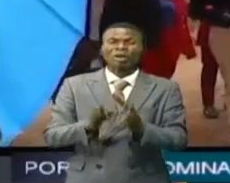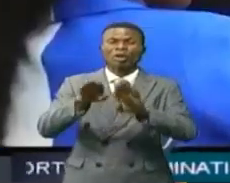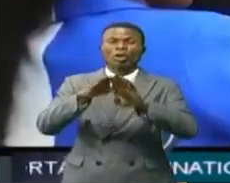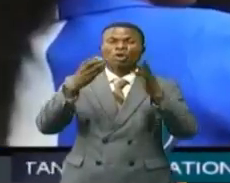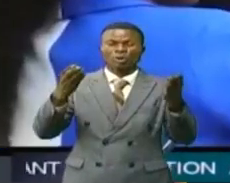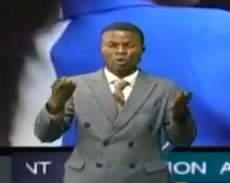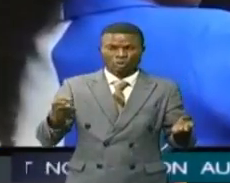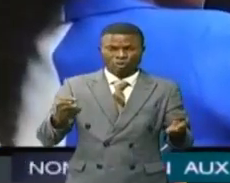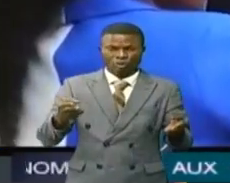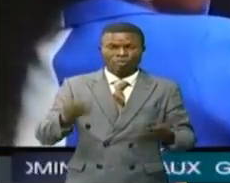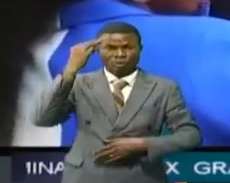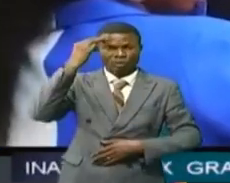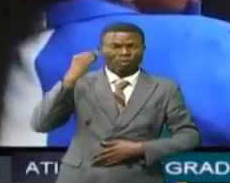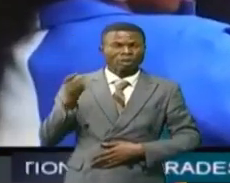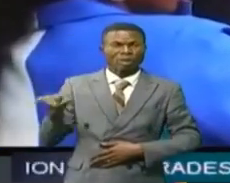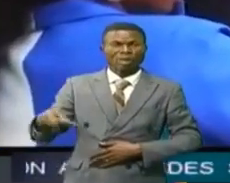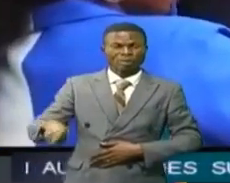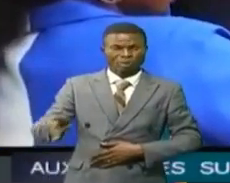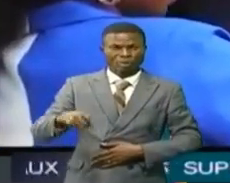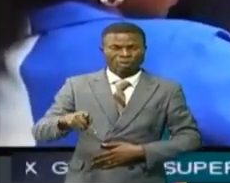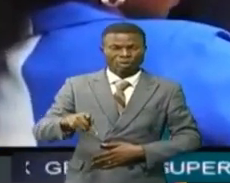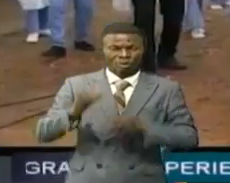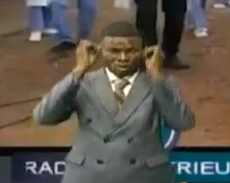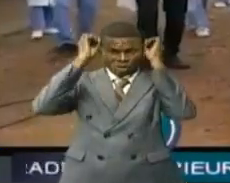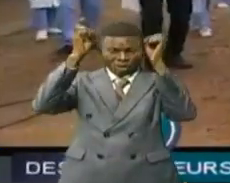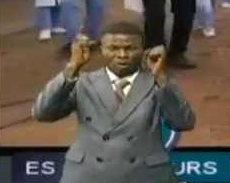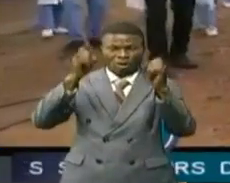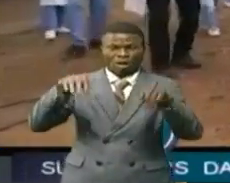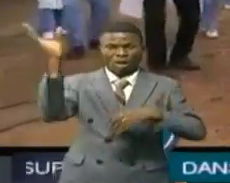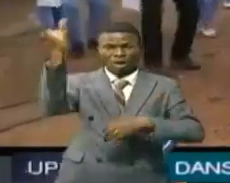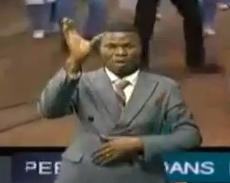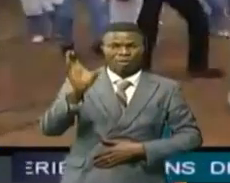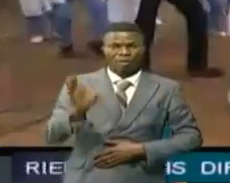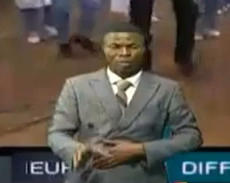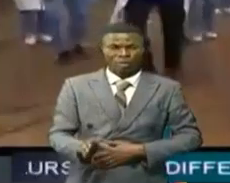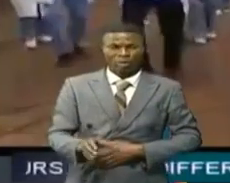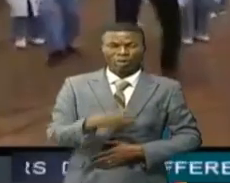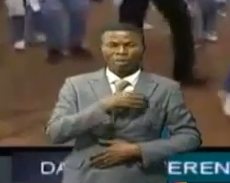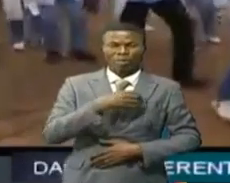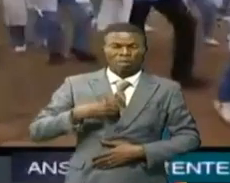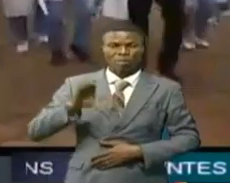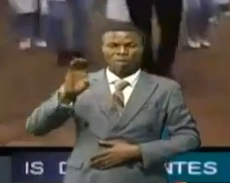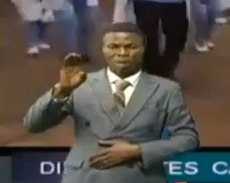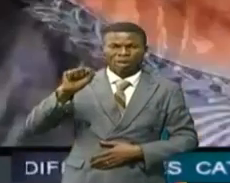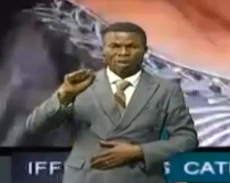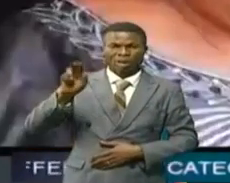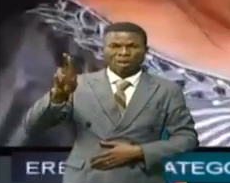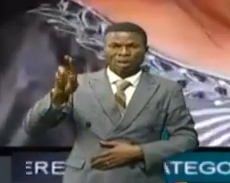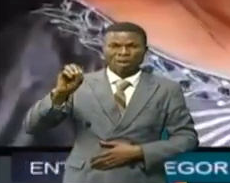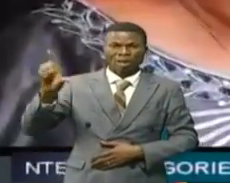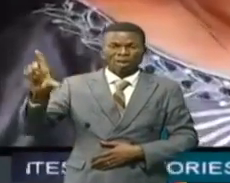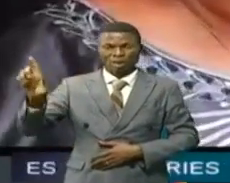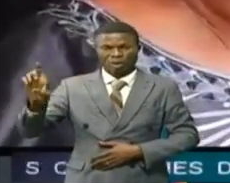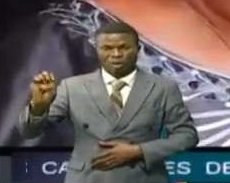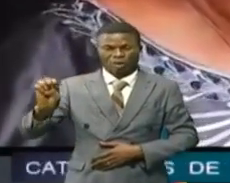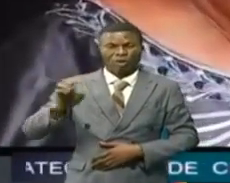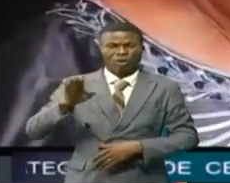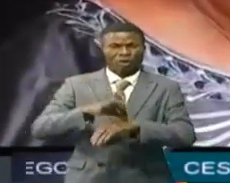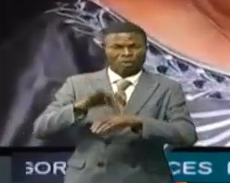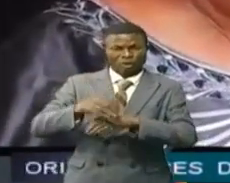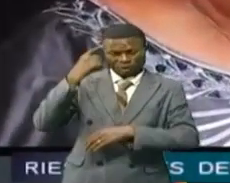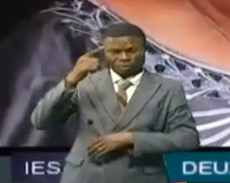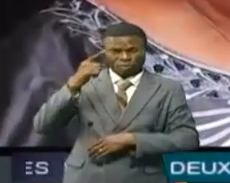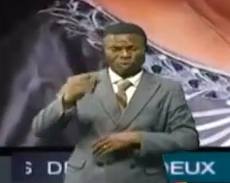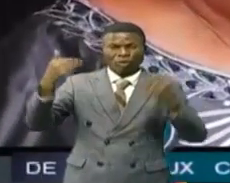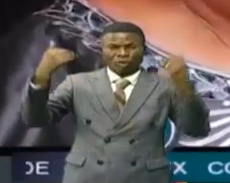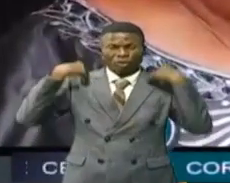faite par la ministre provinciale de l'éducation du Congo central, Carole Katazabou Itabou. C'était une occasion pour le